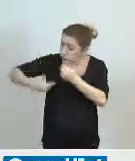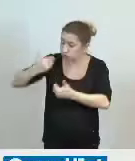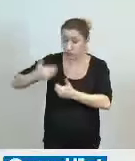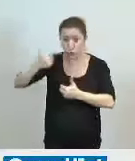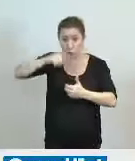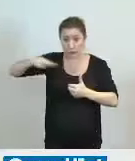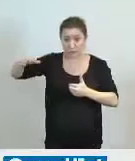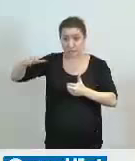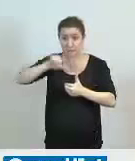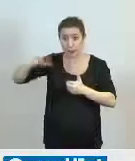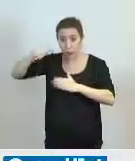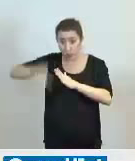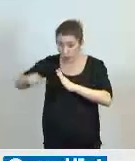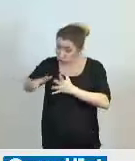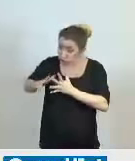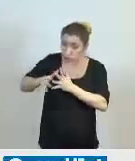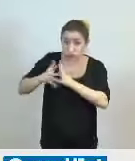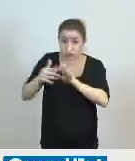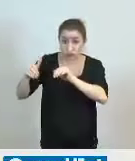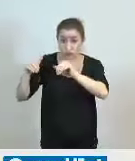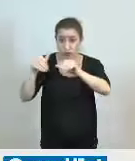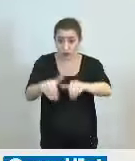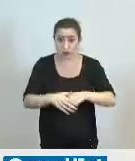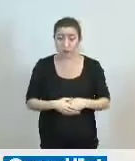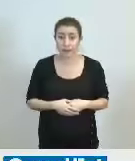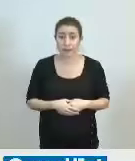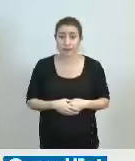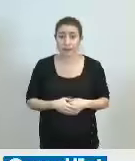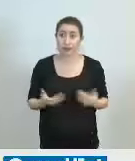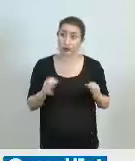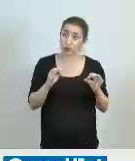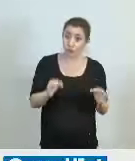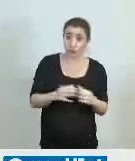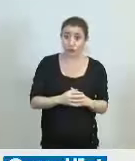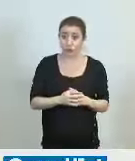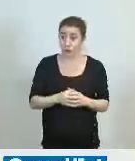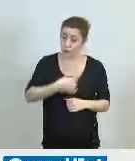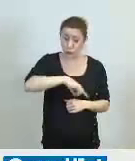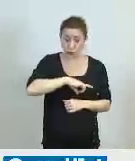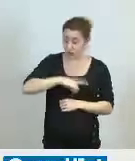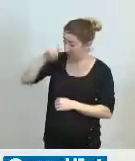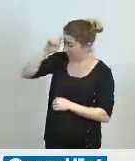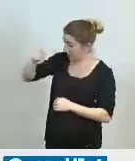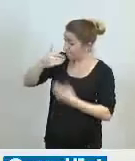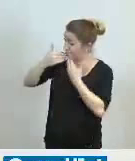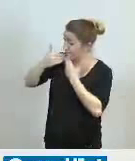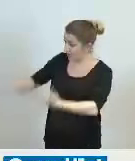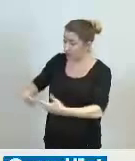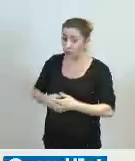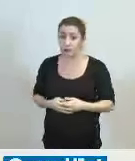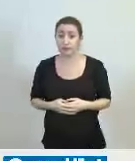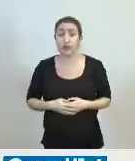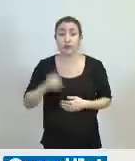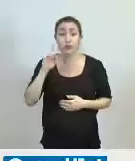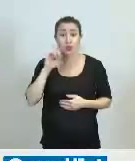mois. Et nous lui devons effectivement remerciements pour cela, puisque nous avons